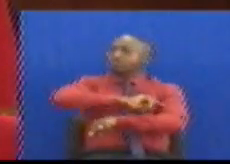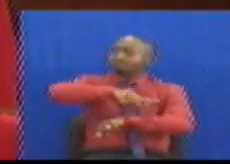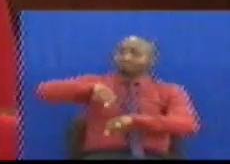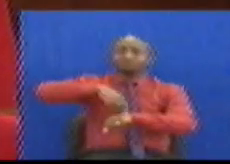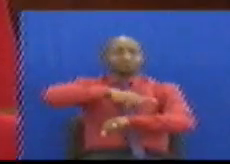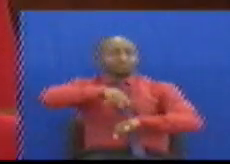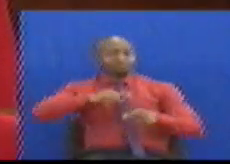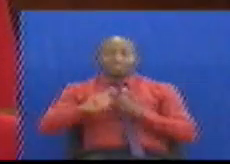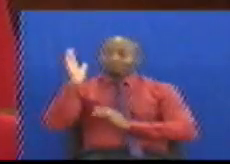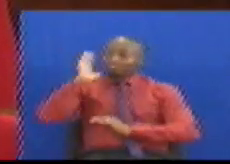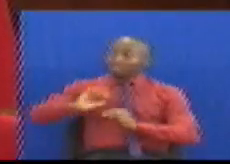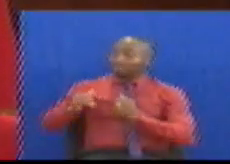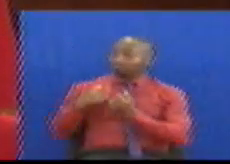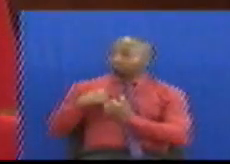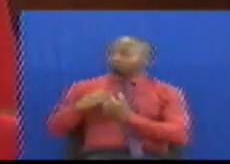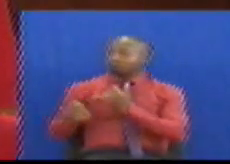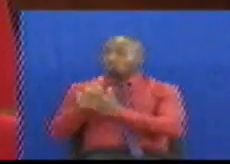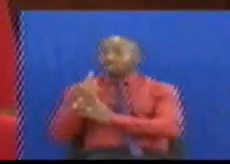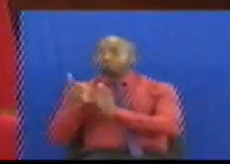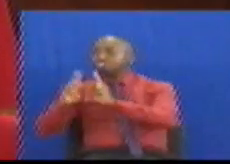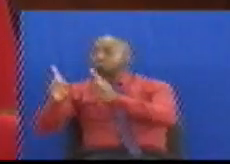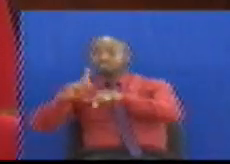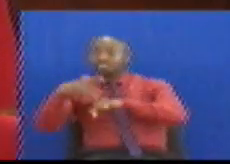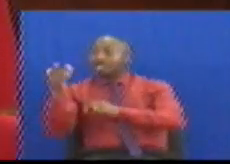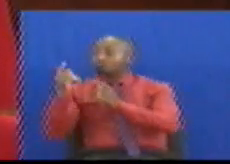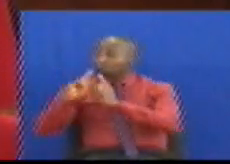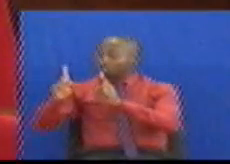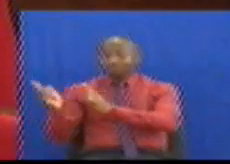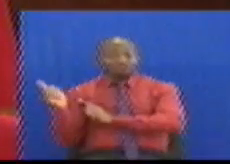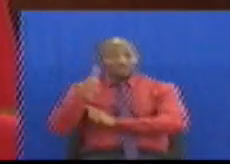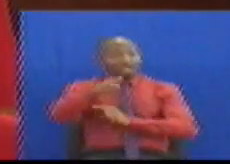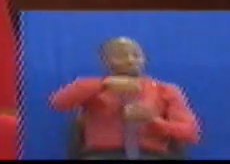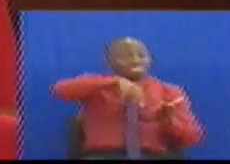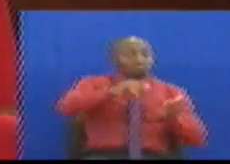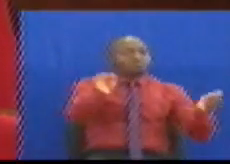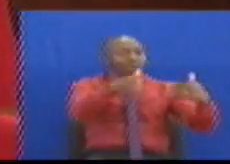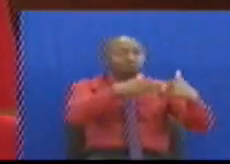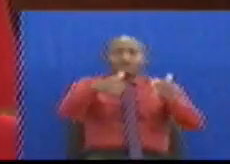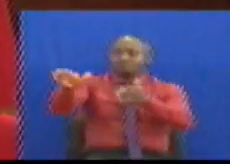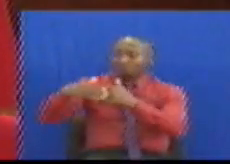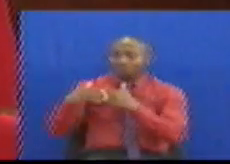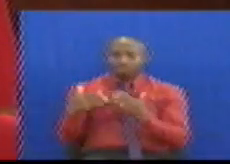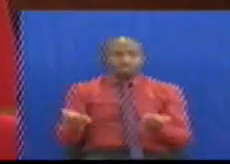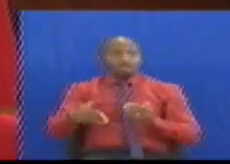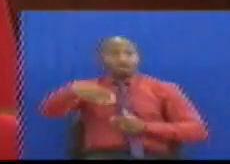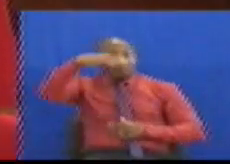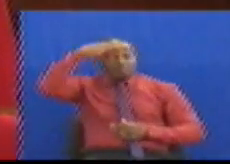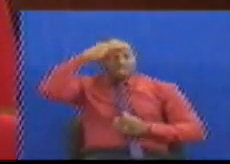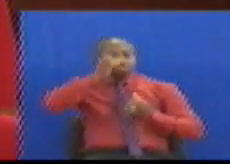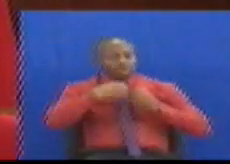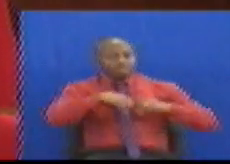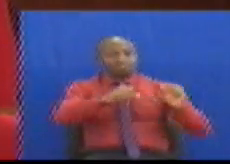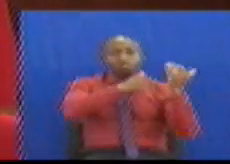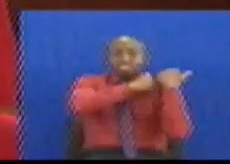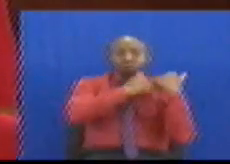wametoka msituni saa 5. Anataka aende mahali akapate chakula. Kumeshafungwa kwa sababu polisi nao wanatimiza wajibu wao kwa sababu ndio sheria.